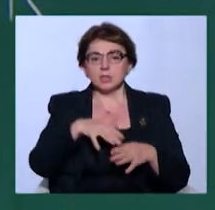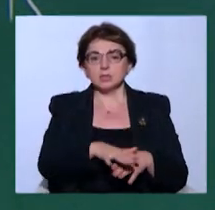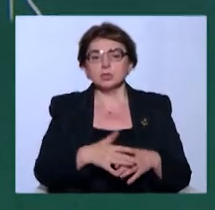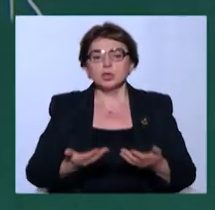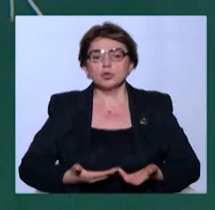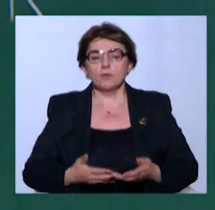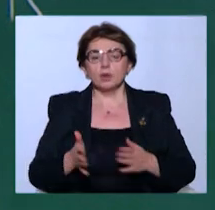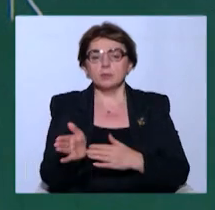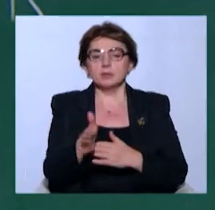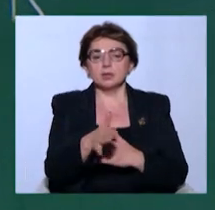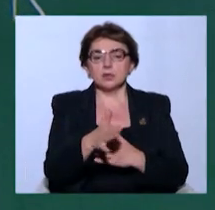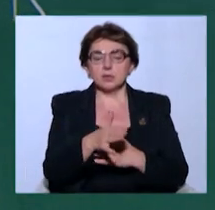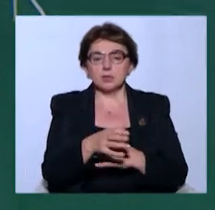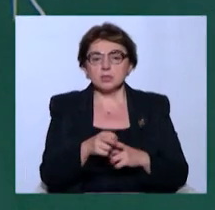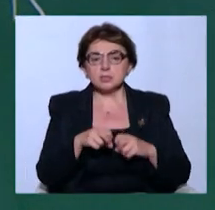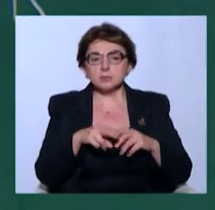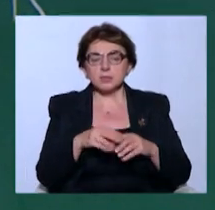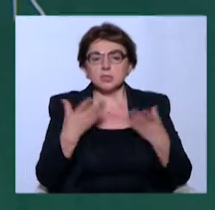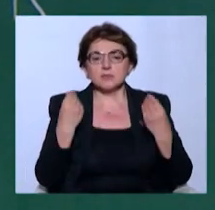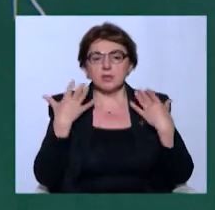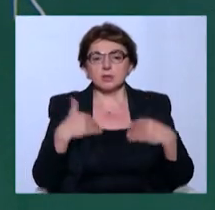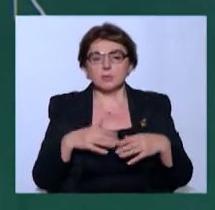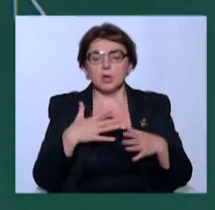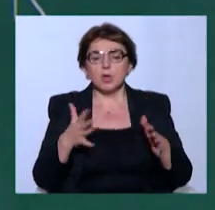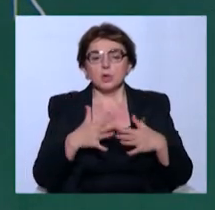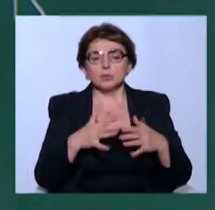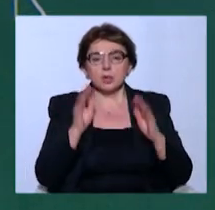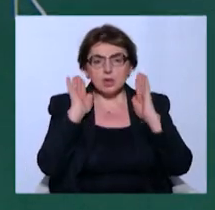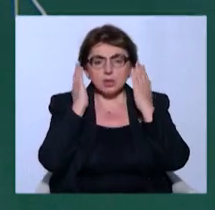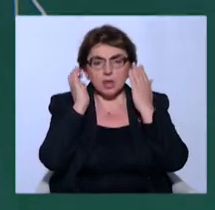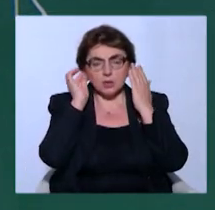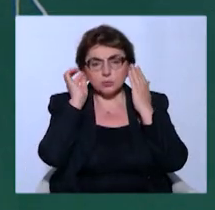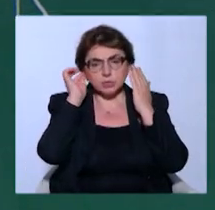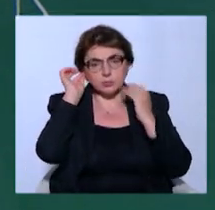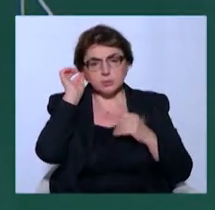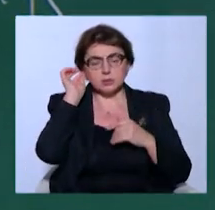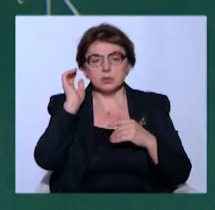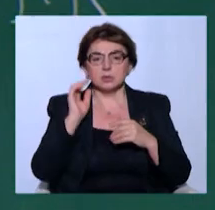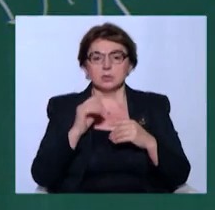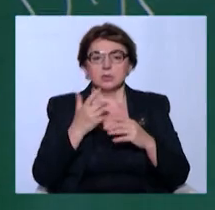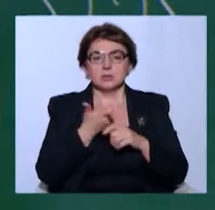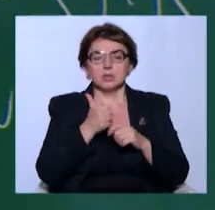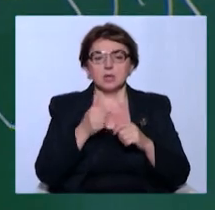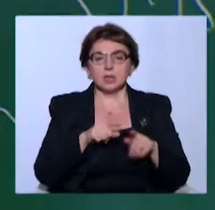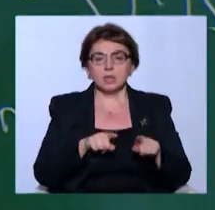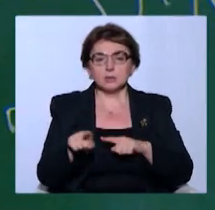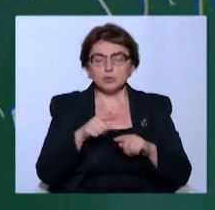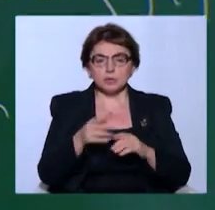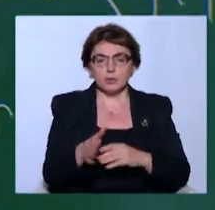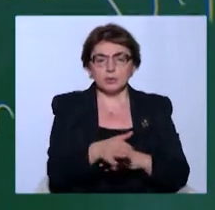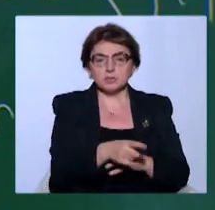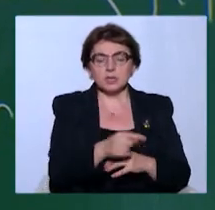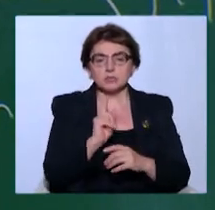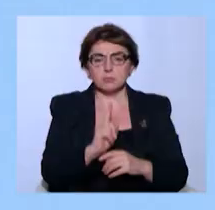შეფარდობითობა, ადაპტაციის ფარდობითობისათვის მერცხალი, რომელიც დარწმუნებული ვარ ყველას ყავთ ნანახი.